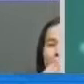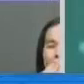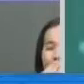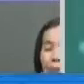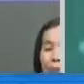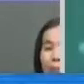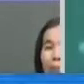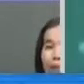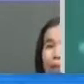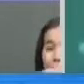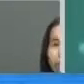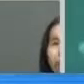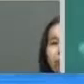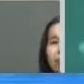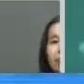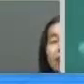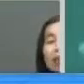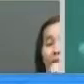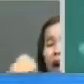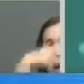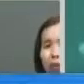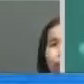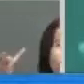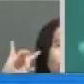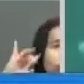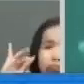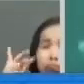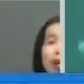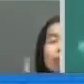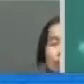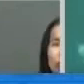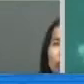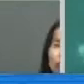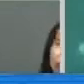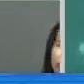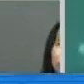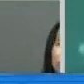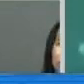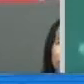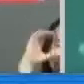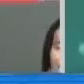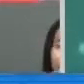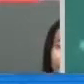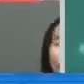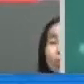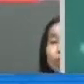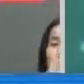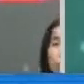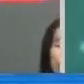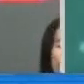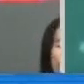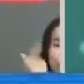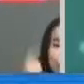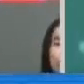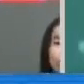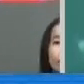างทางสังคม social distancing การทำงานที่บ้านอยู่ที่บ้านให้มากขึ้นซึ่งทางตำรวจก็มีบทบาทในการเข้าไปตรวจ